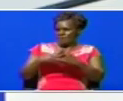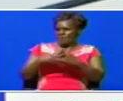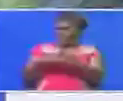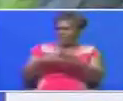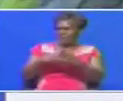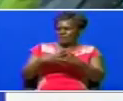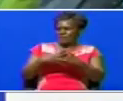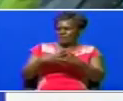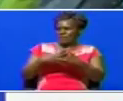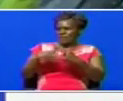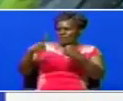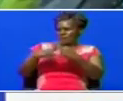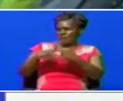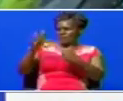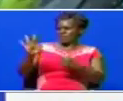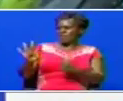162,529, that's